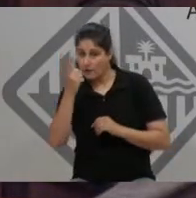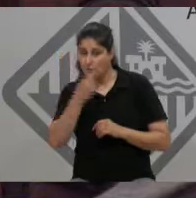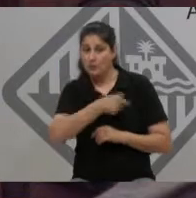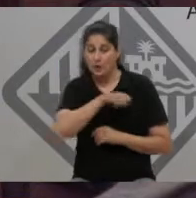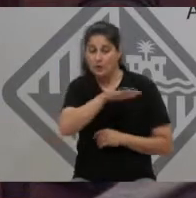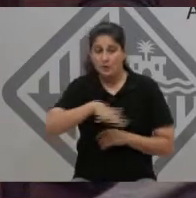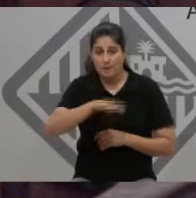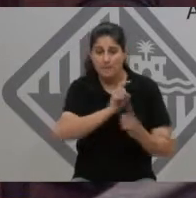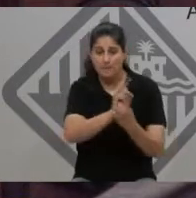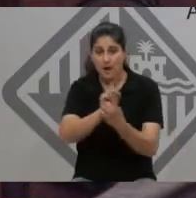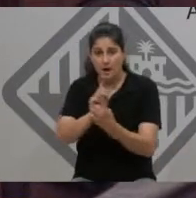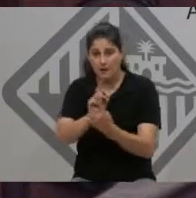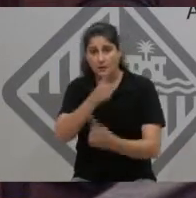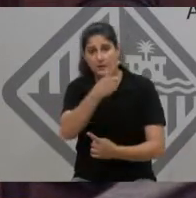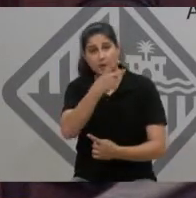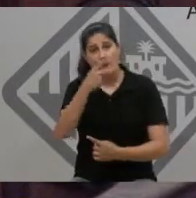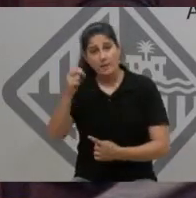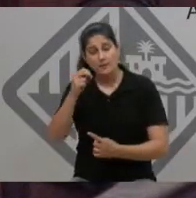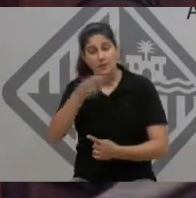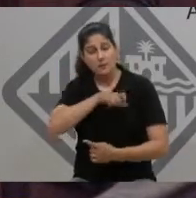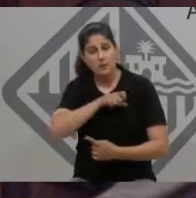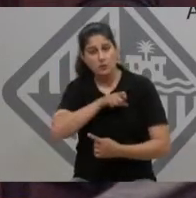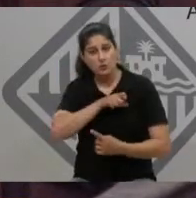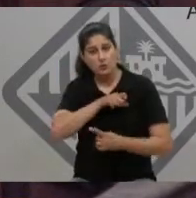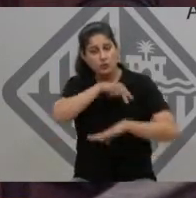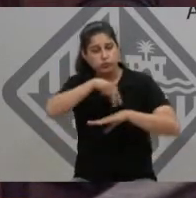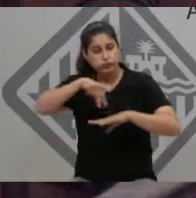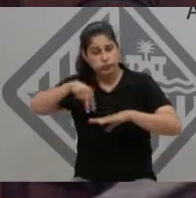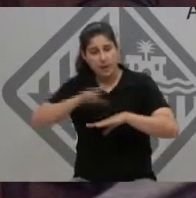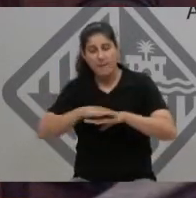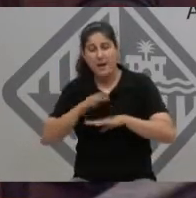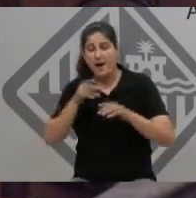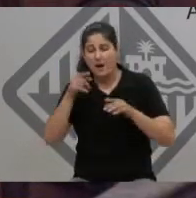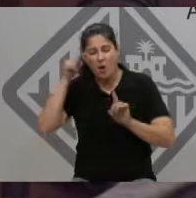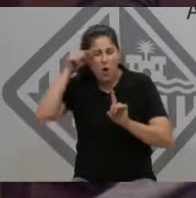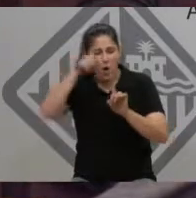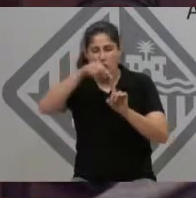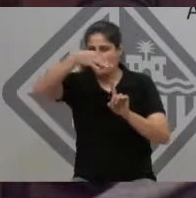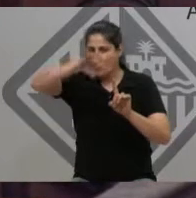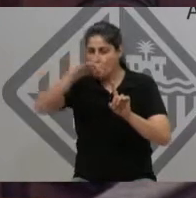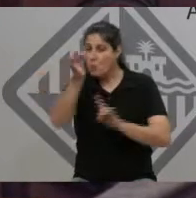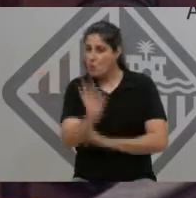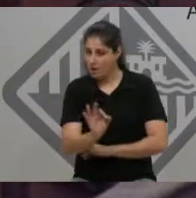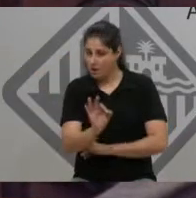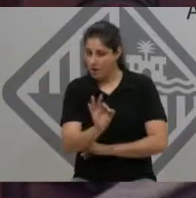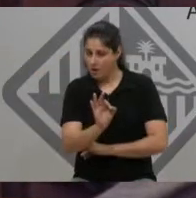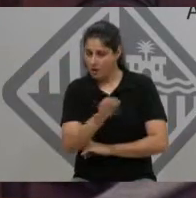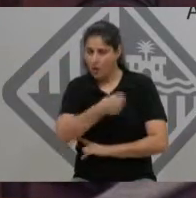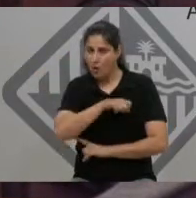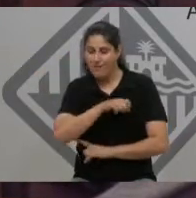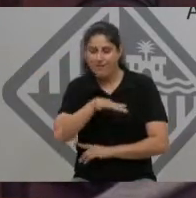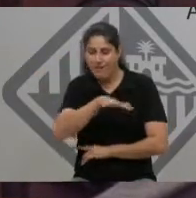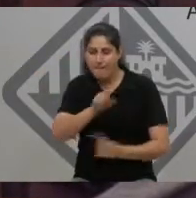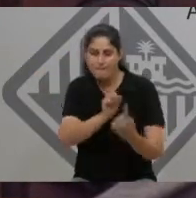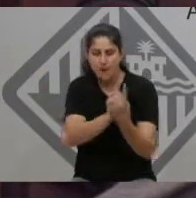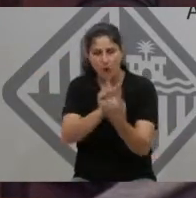barri s'han posat 120 agents per realitzar única i exclusivament funcions de policia de barri. I